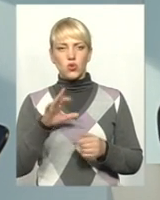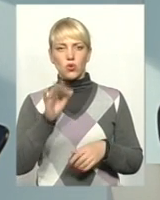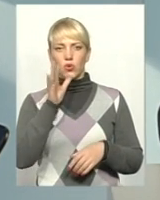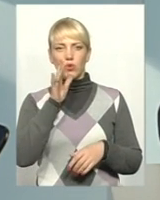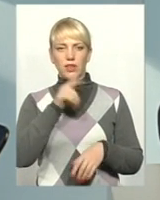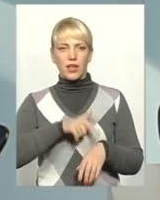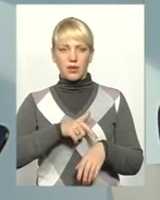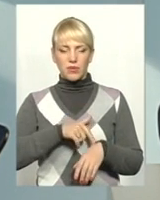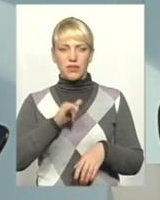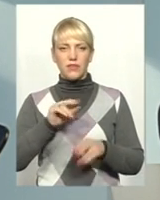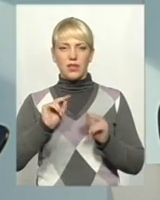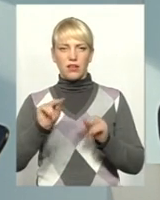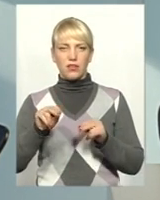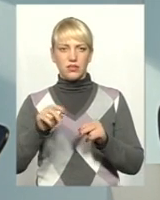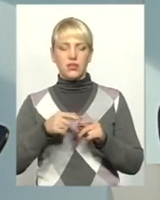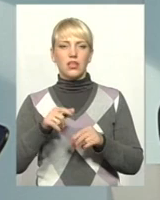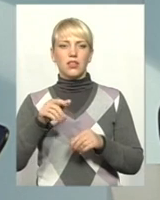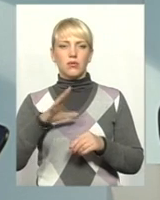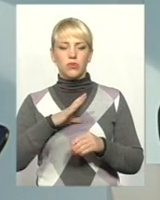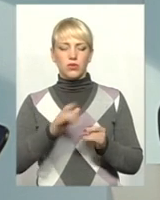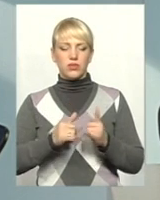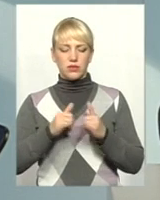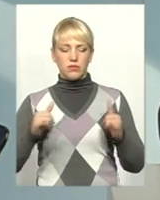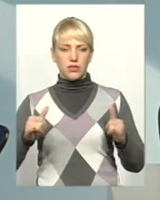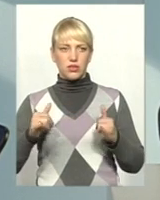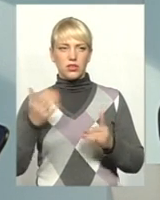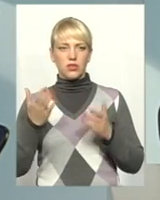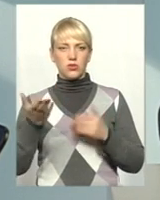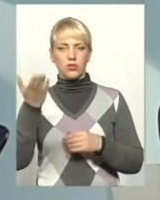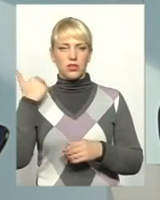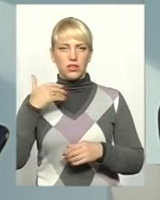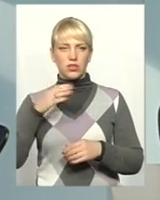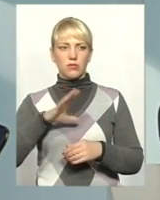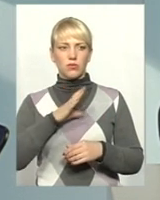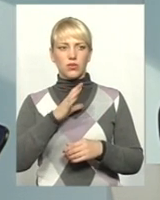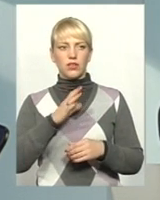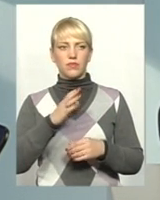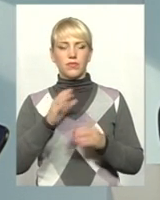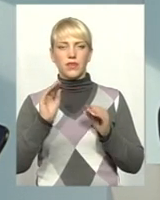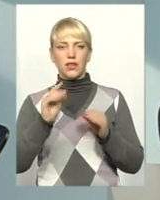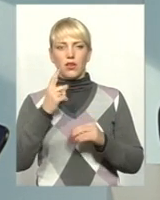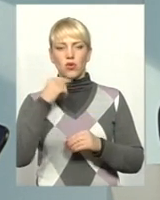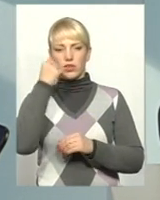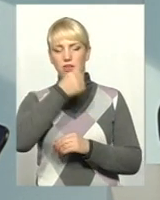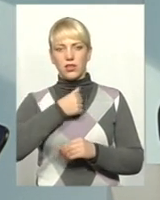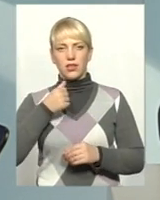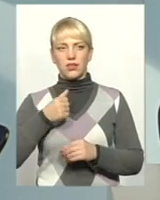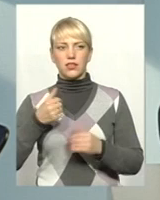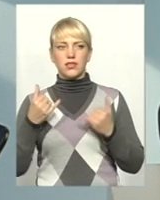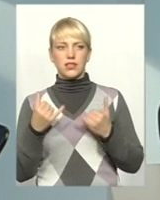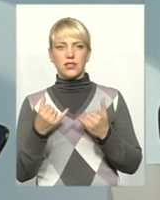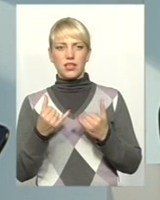термінів гарантії були збільшені. Якщо раніше вони складалися на один рік,